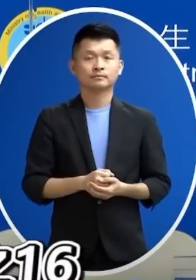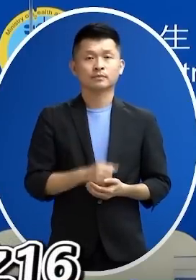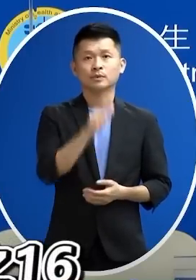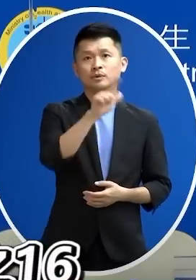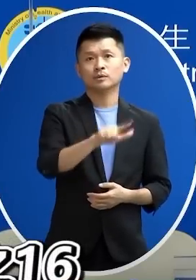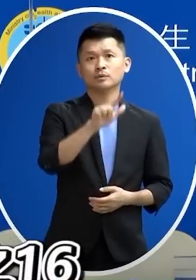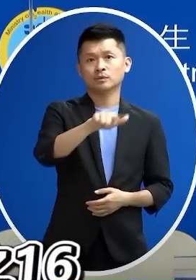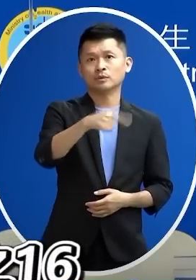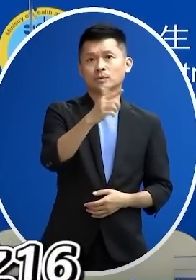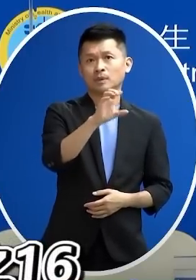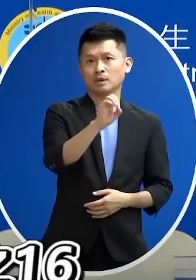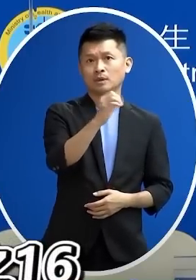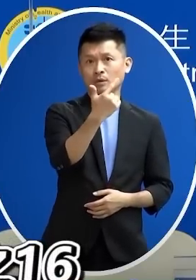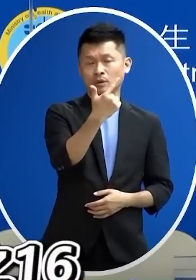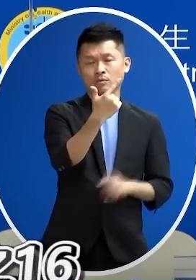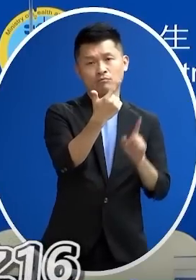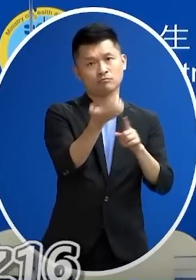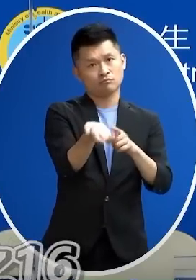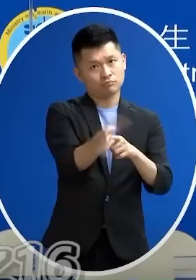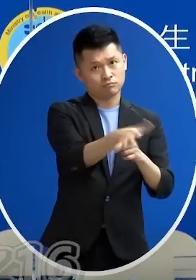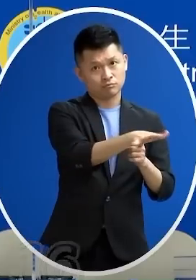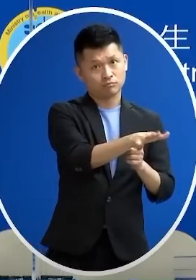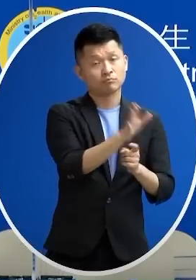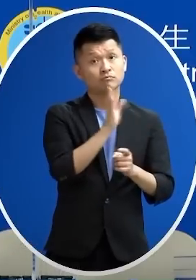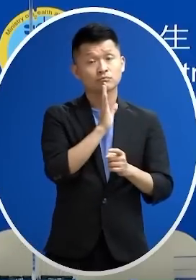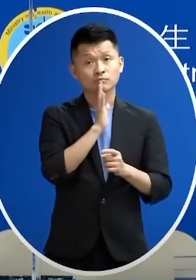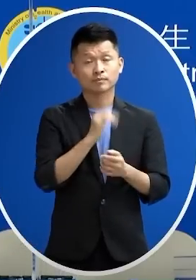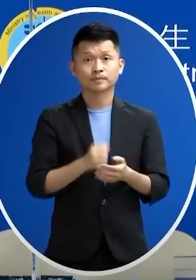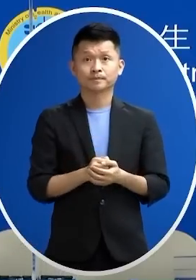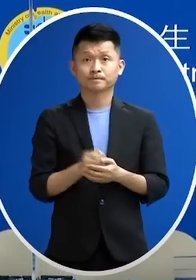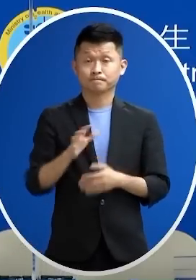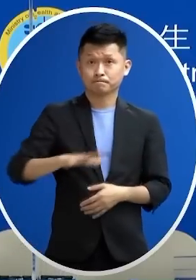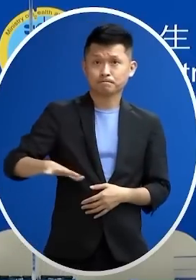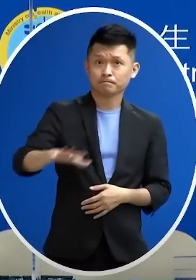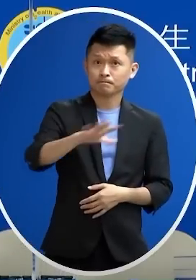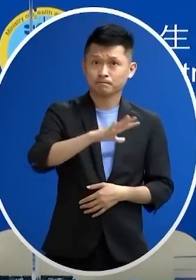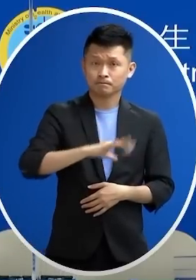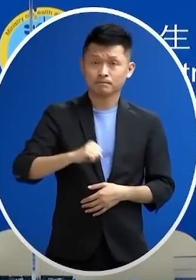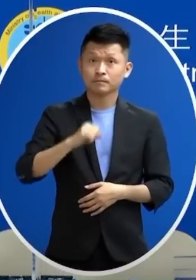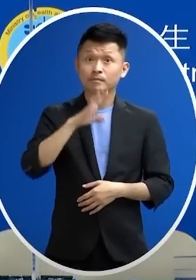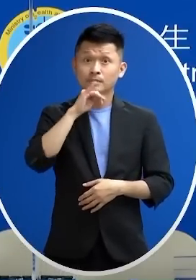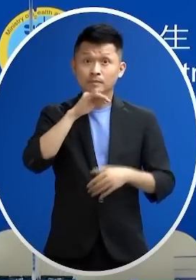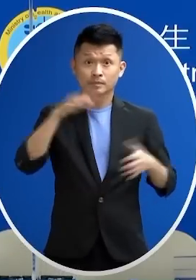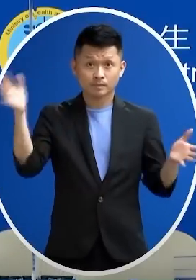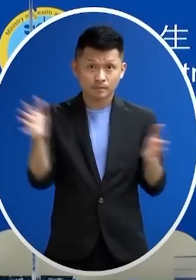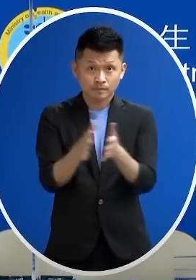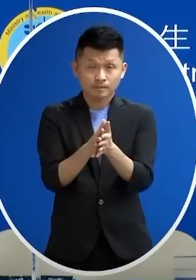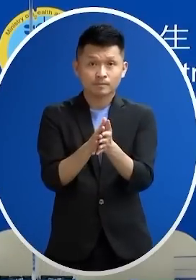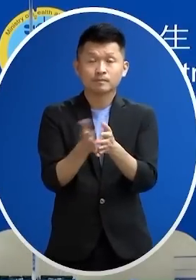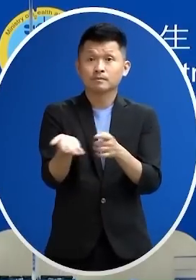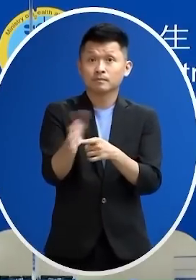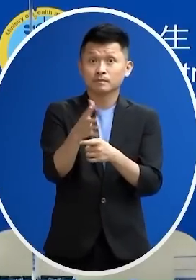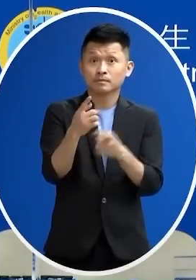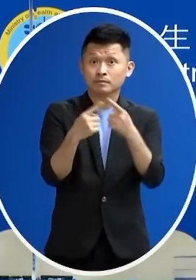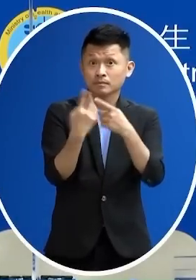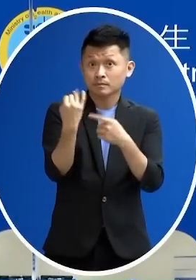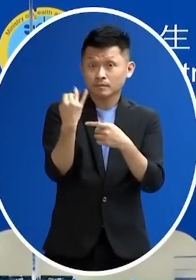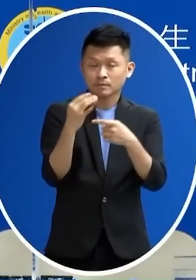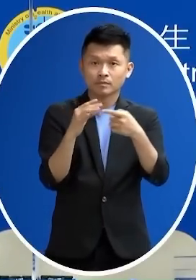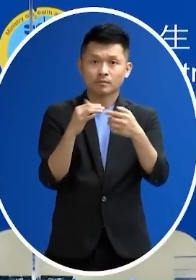有6606名死亡。所以整体的这个全年龄层的这个致死率目前仍然